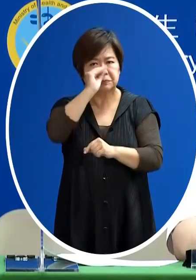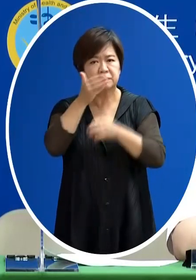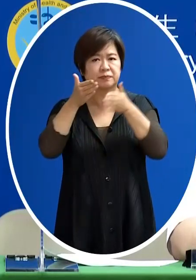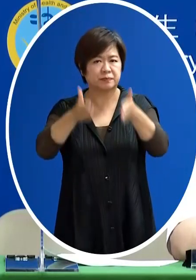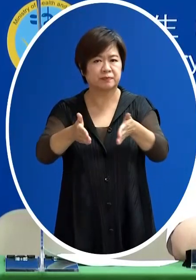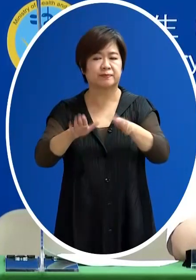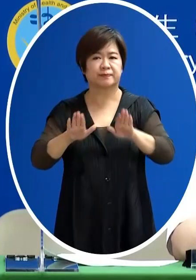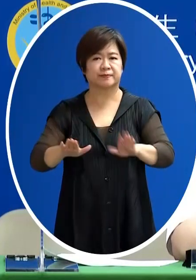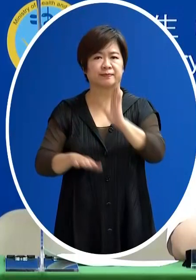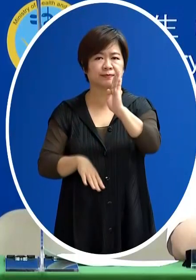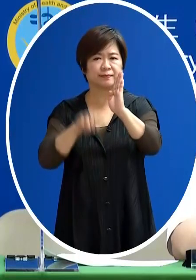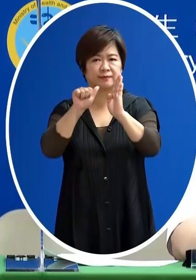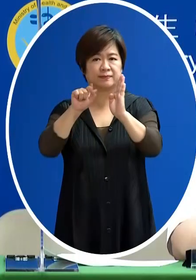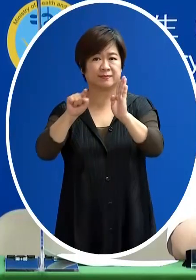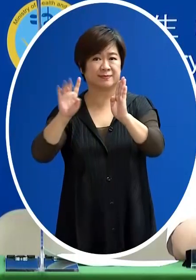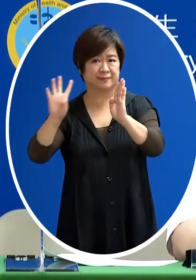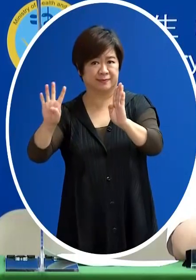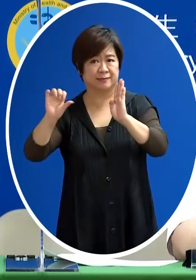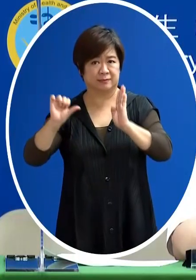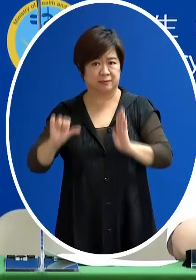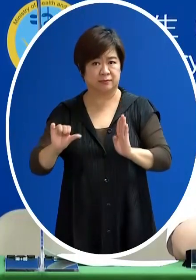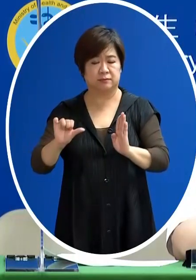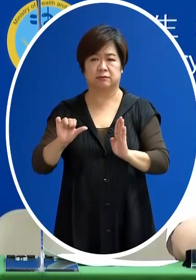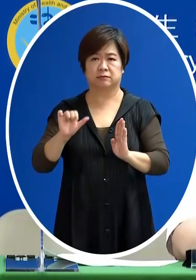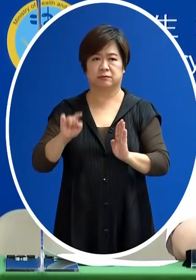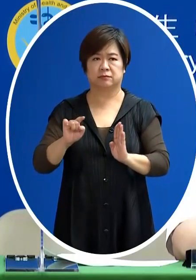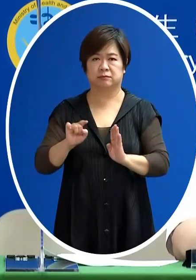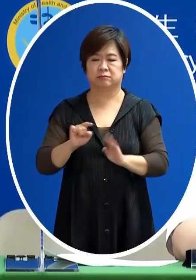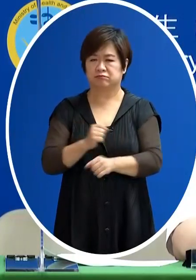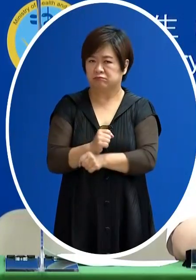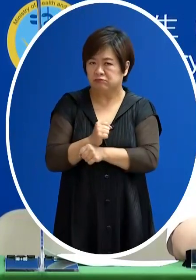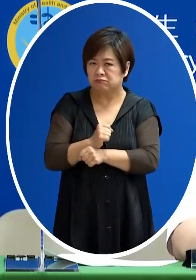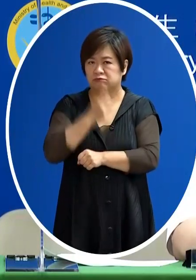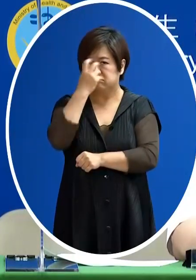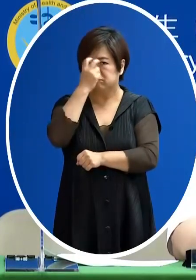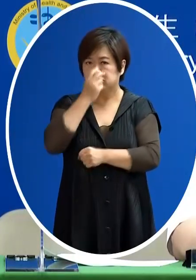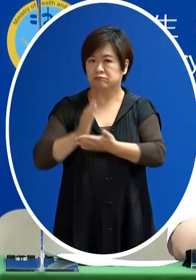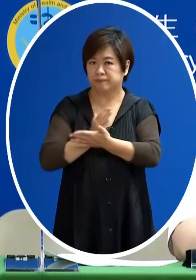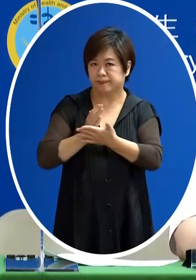对目前的 BA.4、BA.5 的威胁的部分，还需要再观察跟评估。